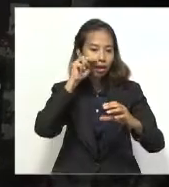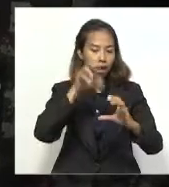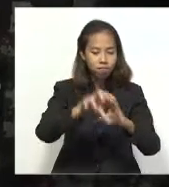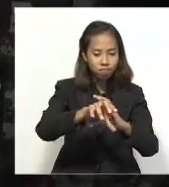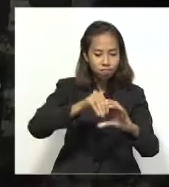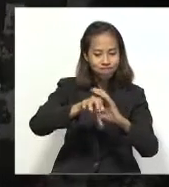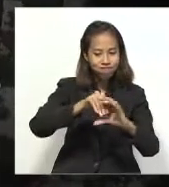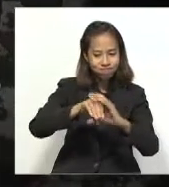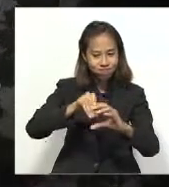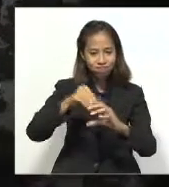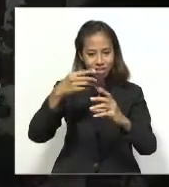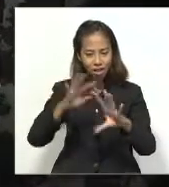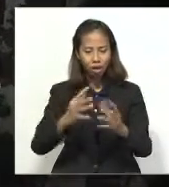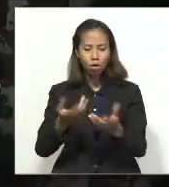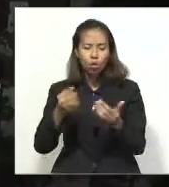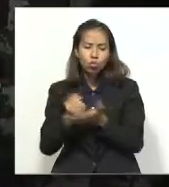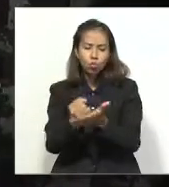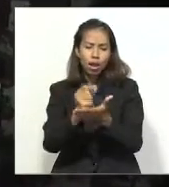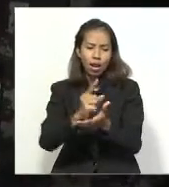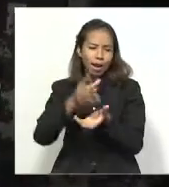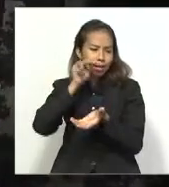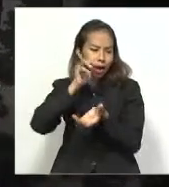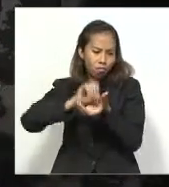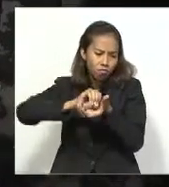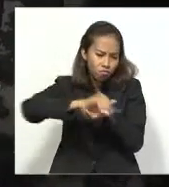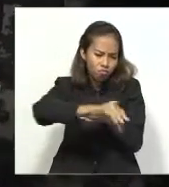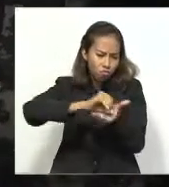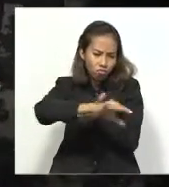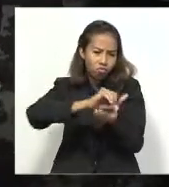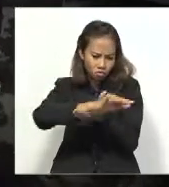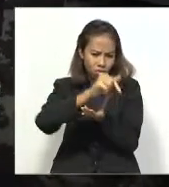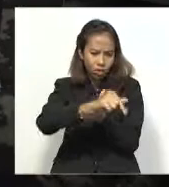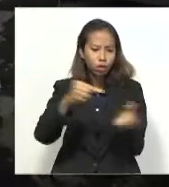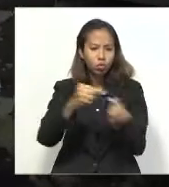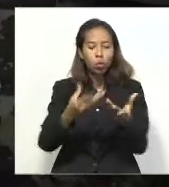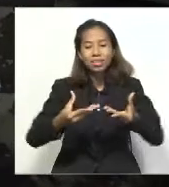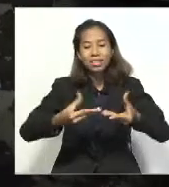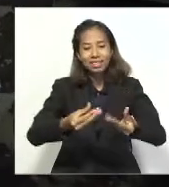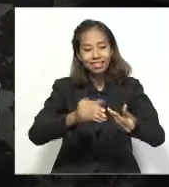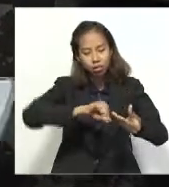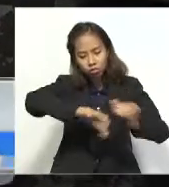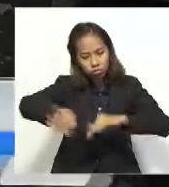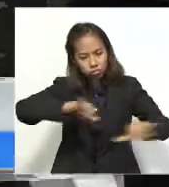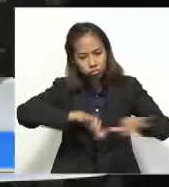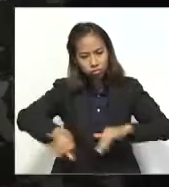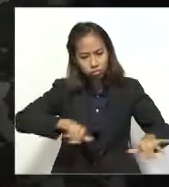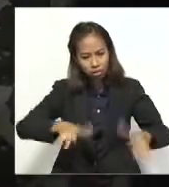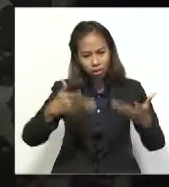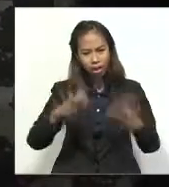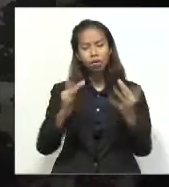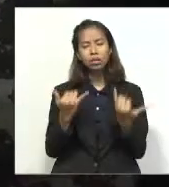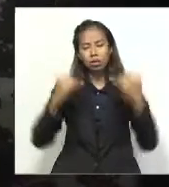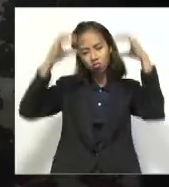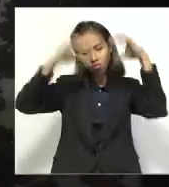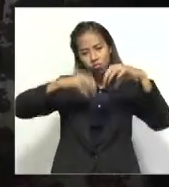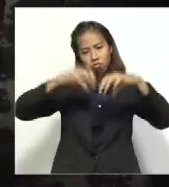ณที่ดินถล่มนะครับแต่เนื่องจากเมื่อคืนฝนตกแล้วก็ยังมีฝนตกต่อเนื่องนะครับก็ทำให้ช่วงนี้